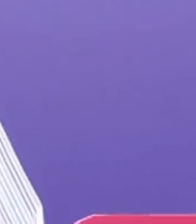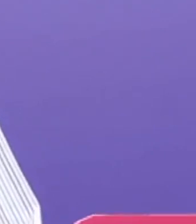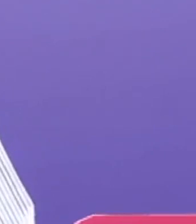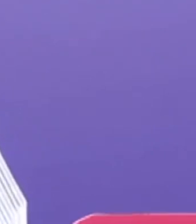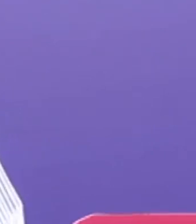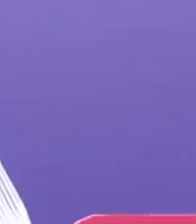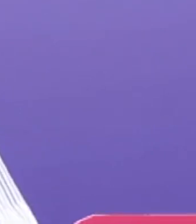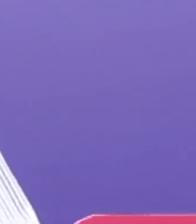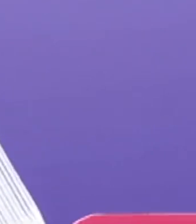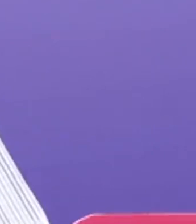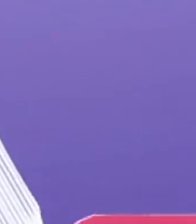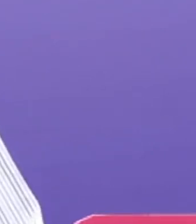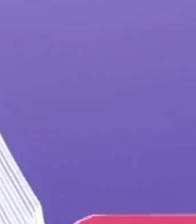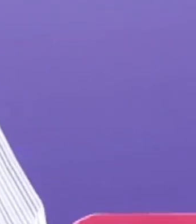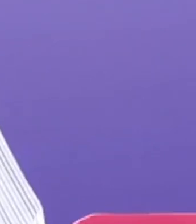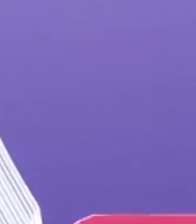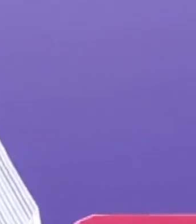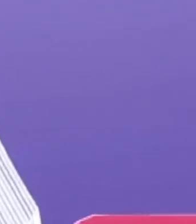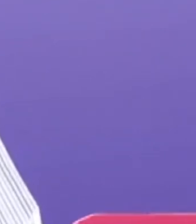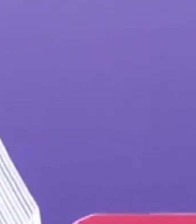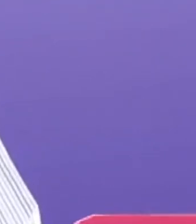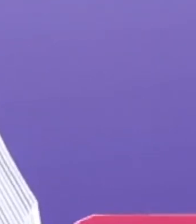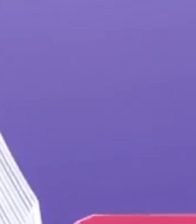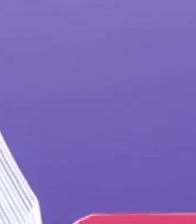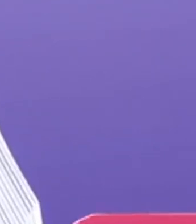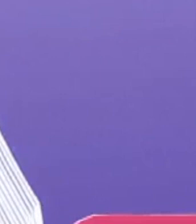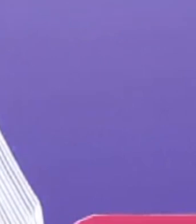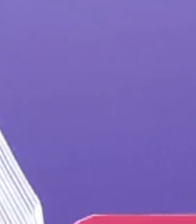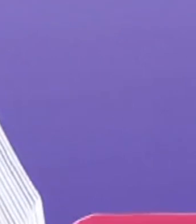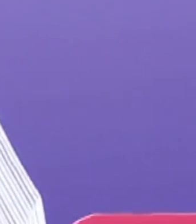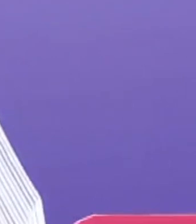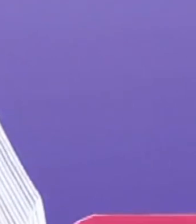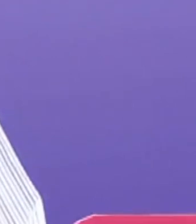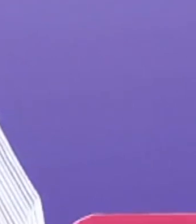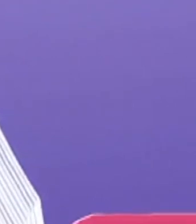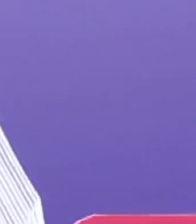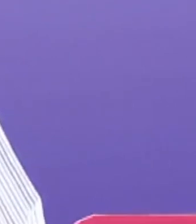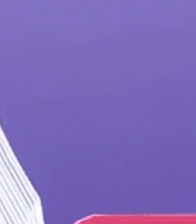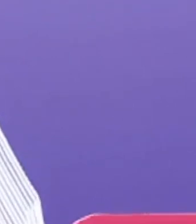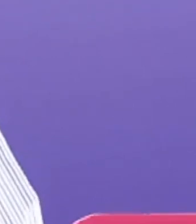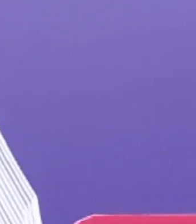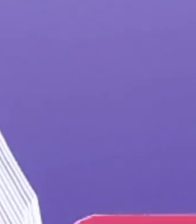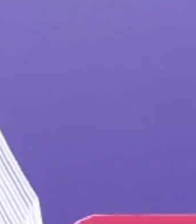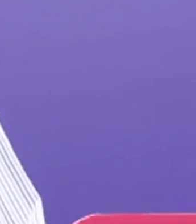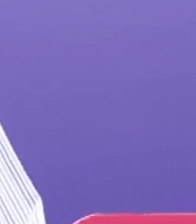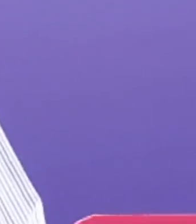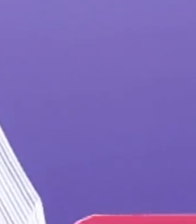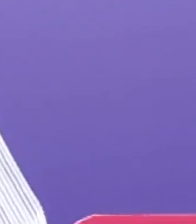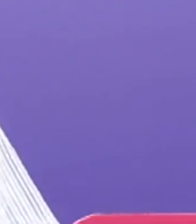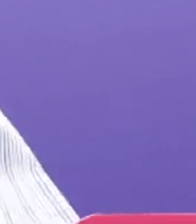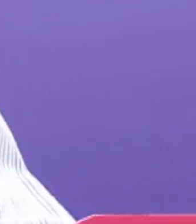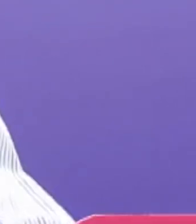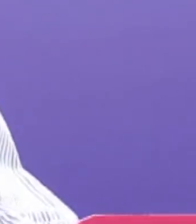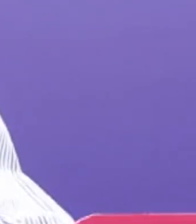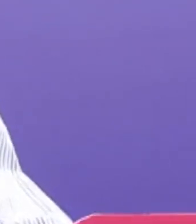ไปจากเดิมเลยจากที่ฉีดวัคซีนแต่ละตัวแต่ละเข็มนะครับเพราะฉะนั้นเนี่ยในข้อกังวลบอกว่าเอ๊ะอย่างนี้เหมาะจะฉีด